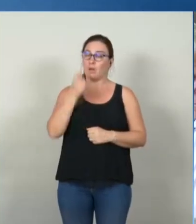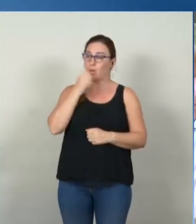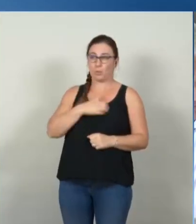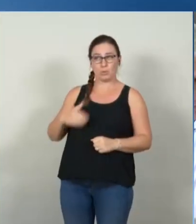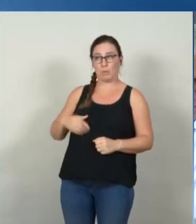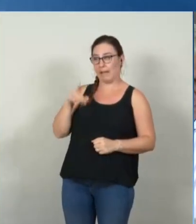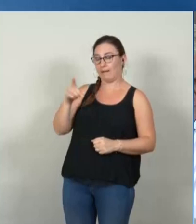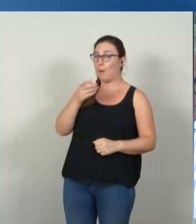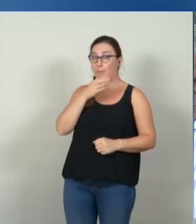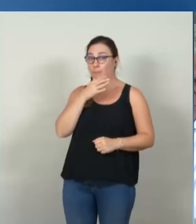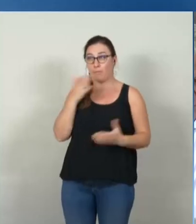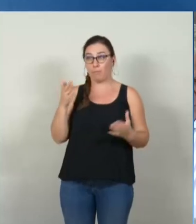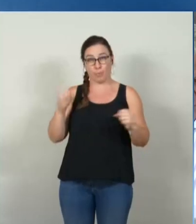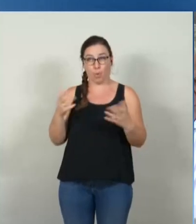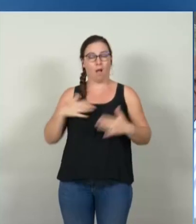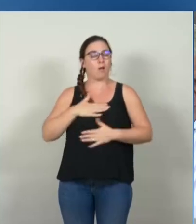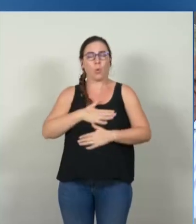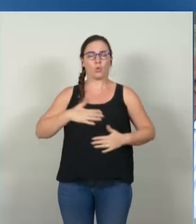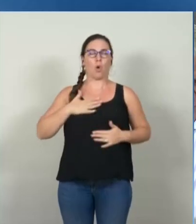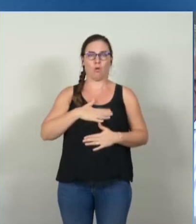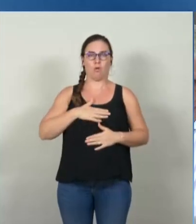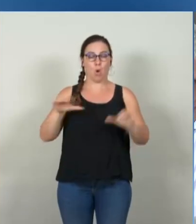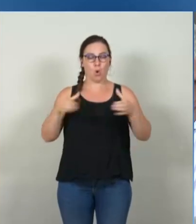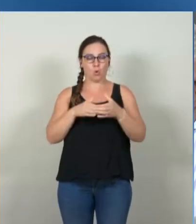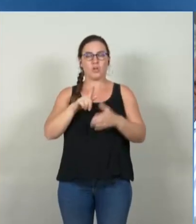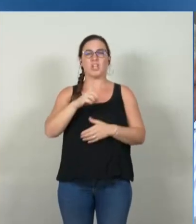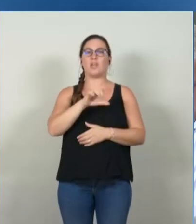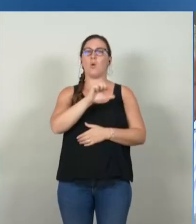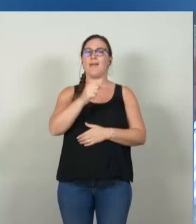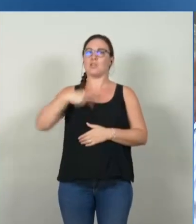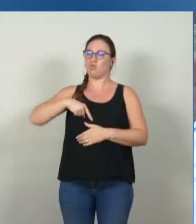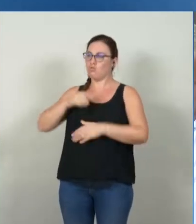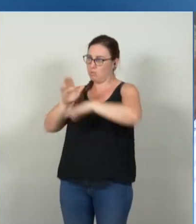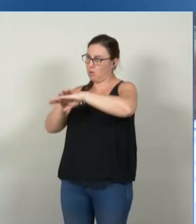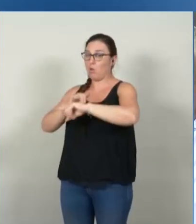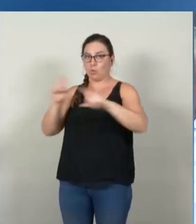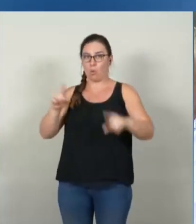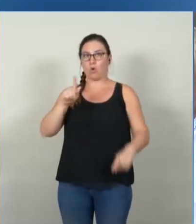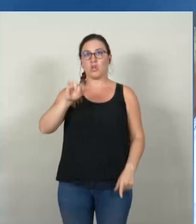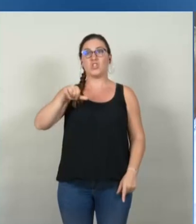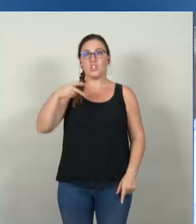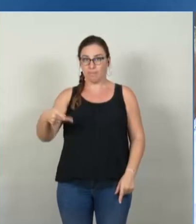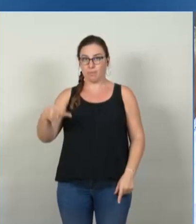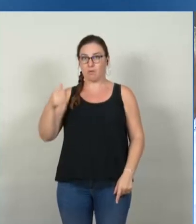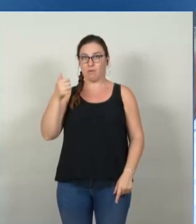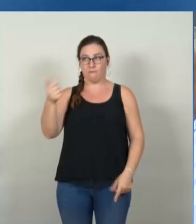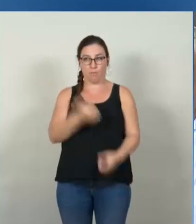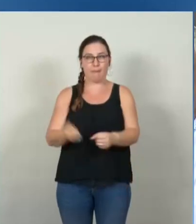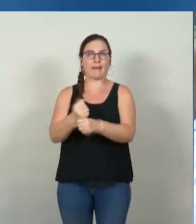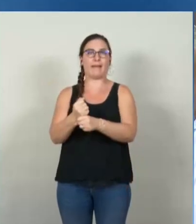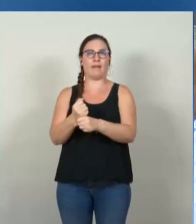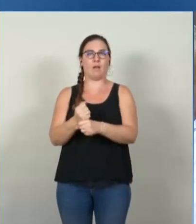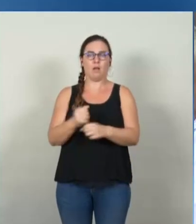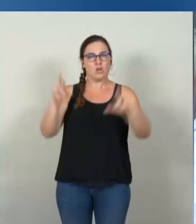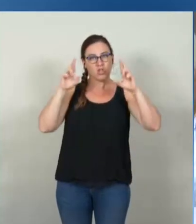Maire que nous réjouir car c'est ce n'est plus le groupe gdes qui vous le dit mais le Jeep que vous avez créé vous espérons donc